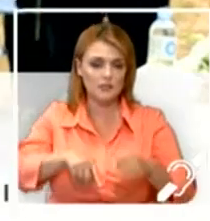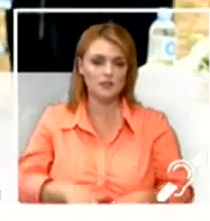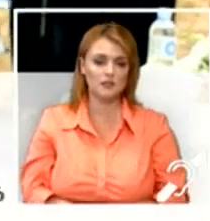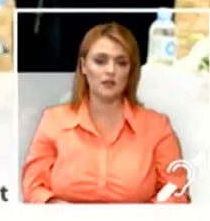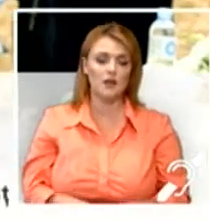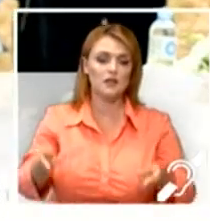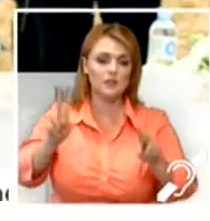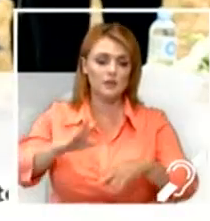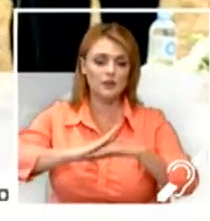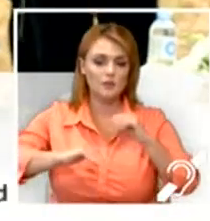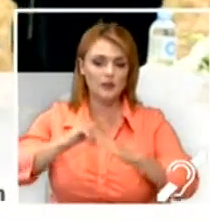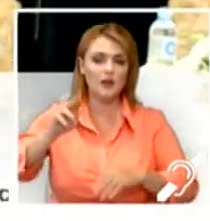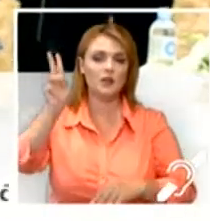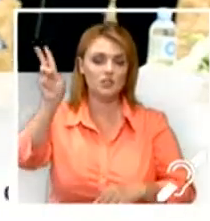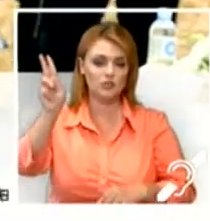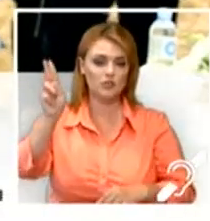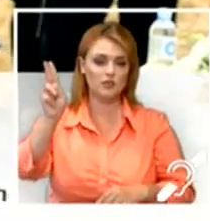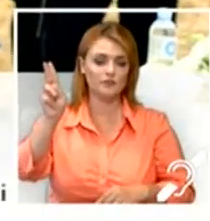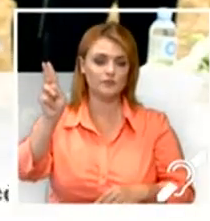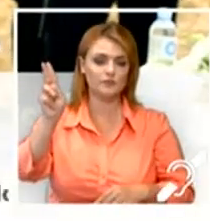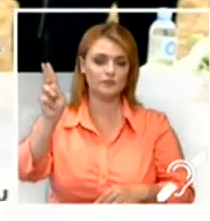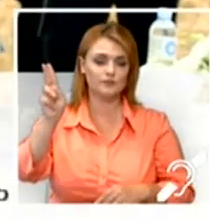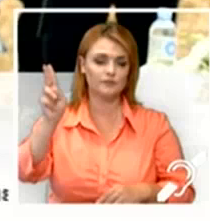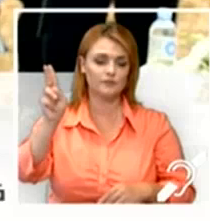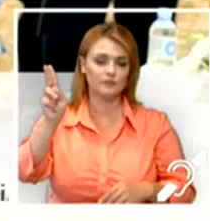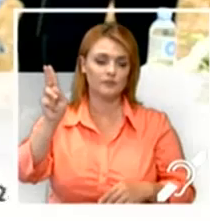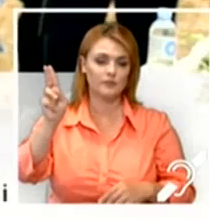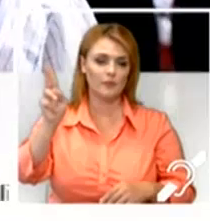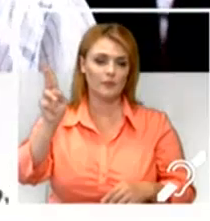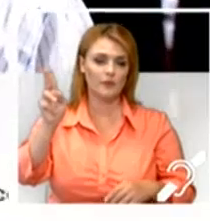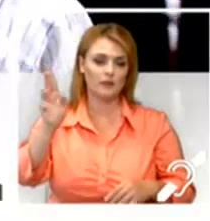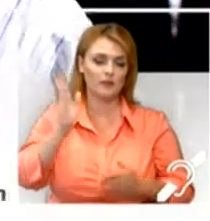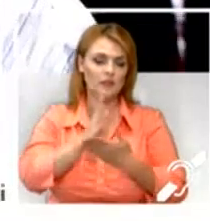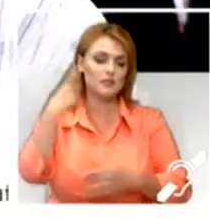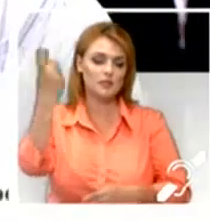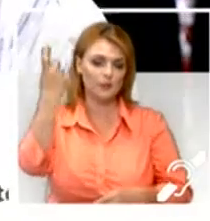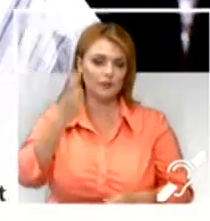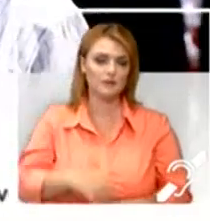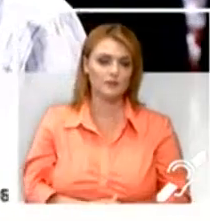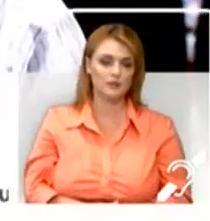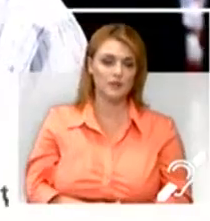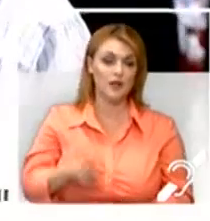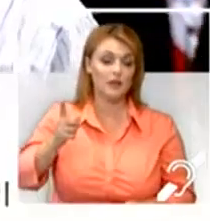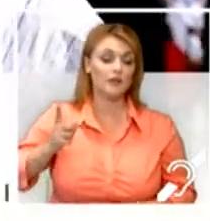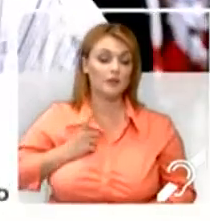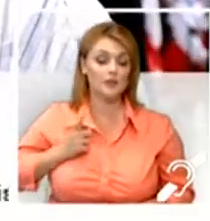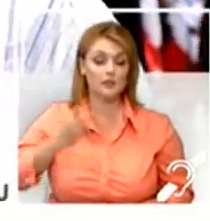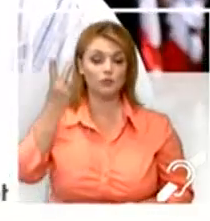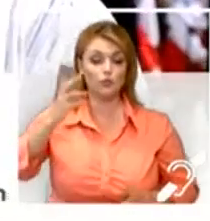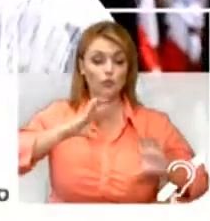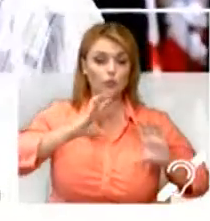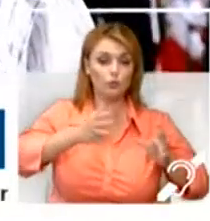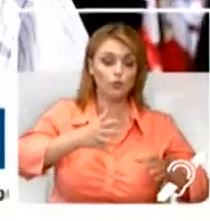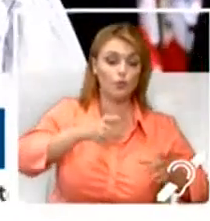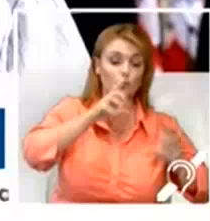mâinile celor care pe deplin și pe de-a bunelea este stăpân. De fapt, păzeau două lumi, o lume